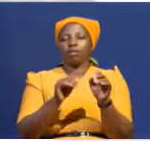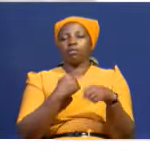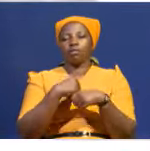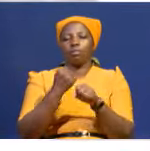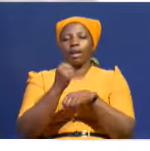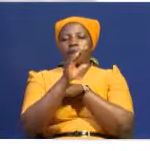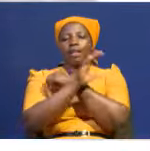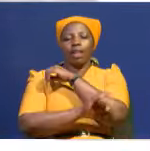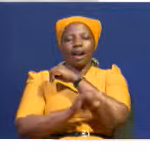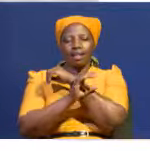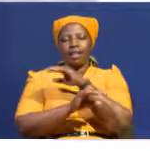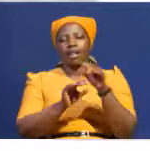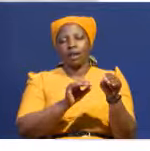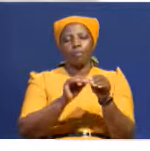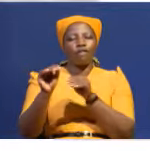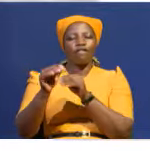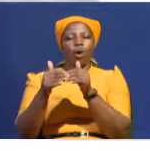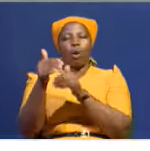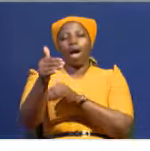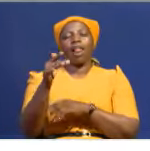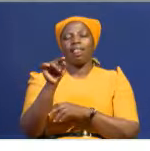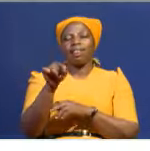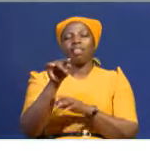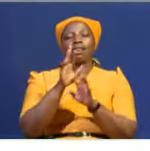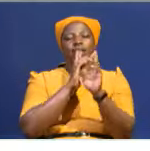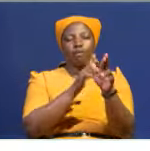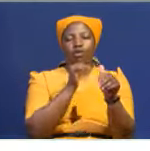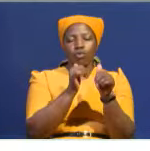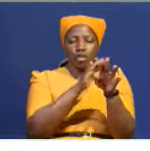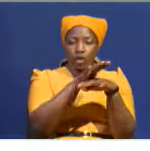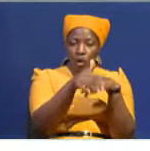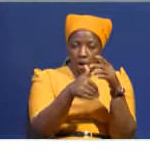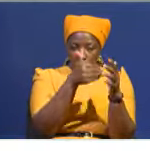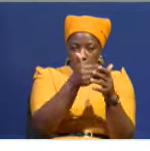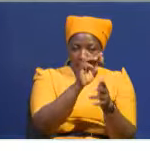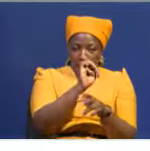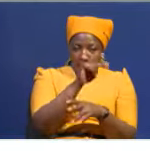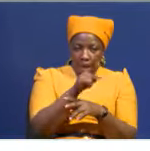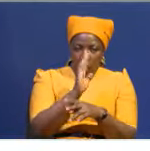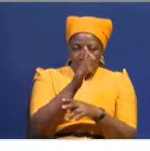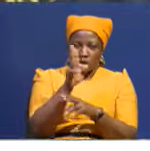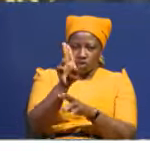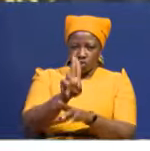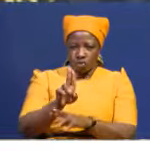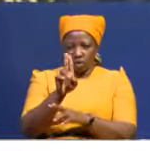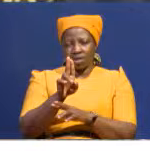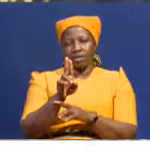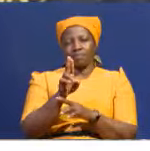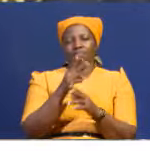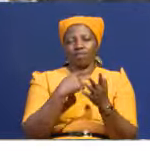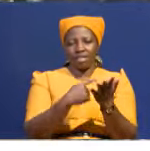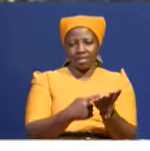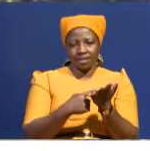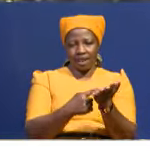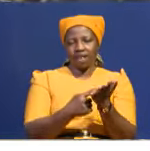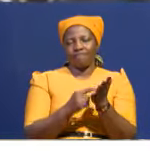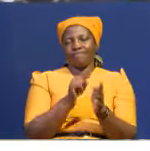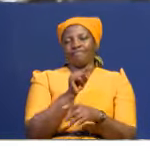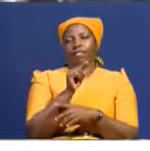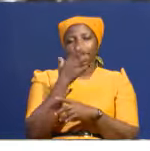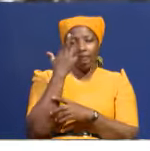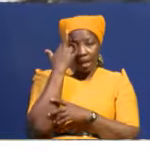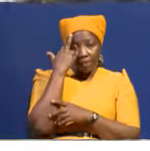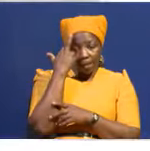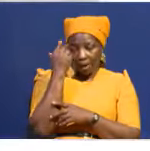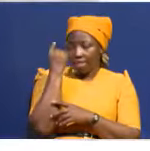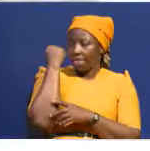hiyo ndiyo ambayo bunge wote wataweza kuizungumzia. Na kukurudisha nyuma ni kwamba kama nakumbuka juzi bunge, speaker wa bunge